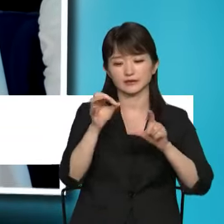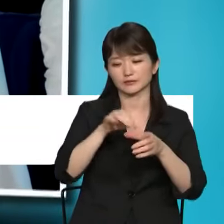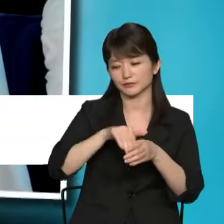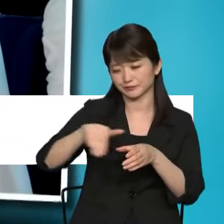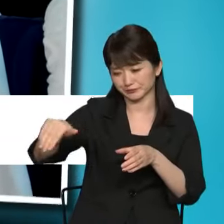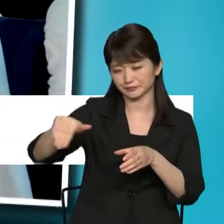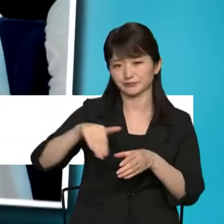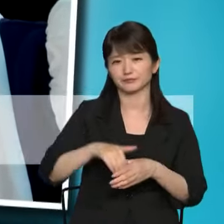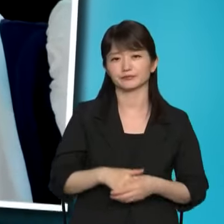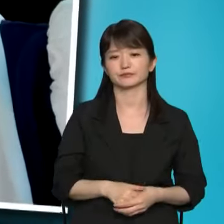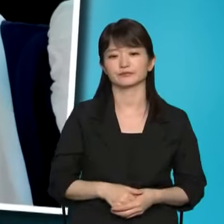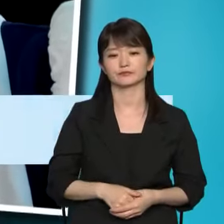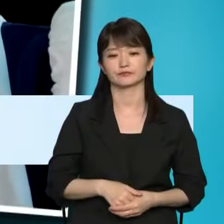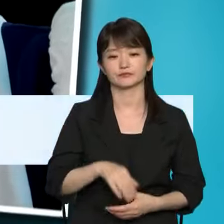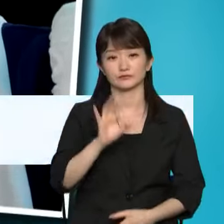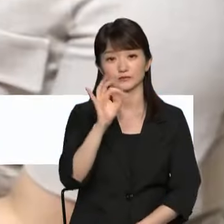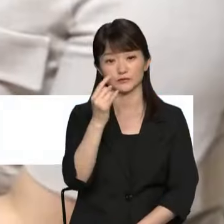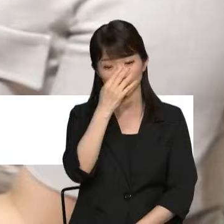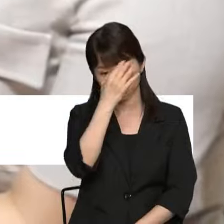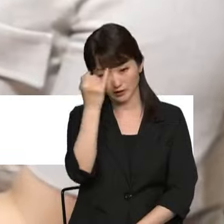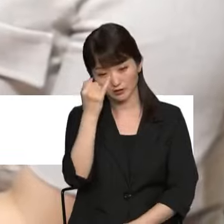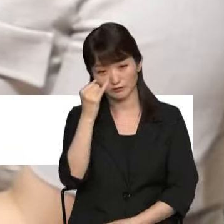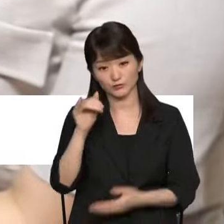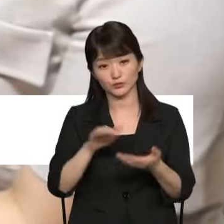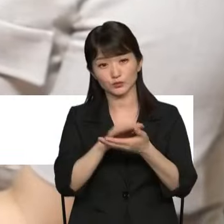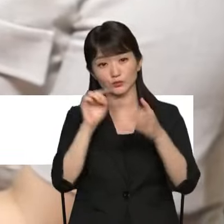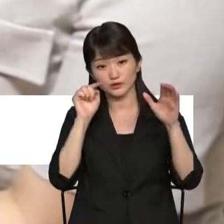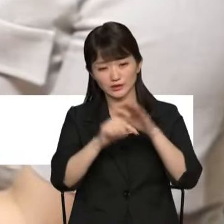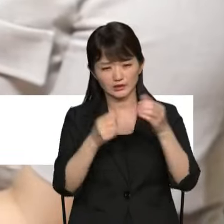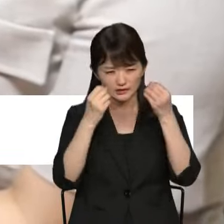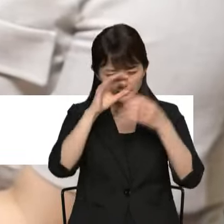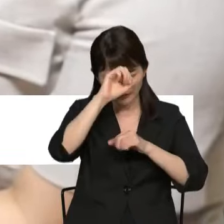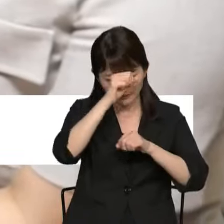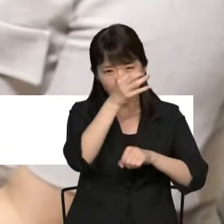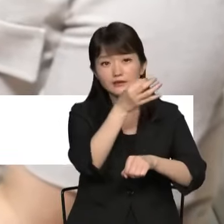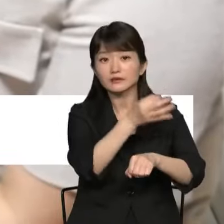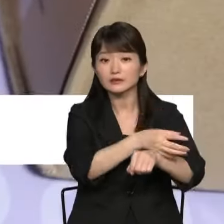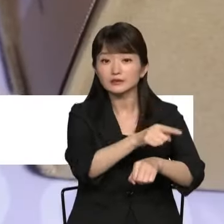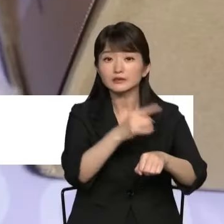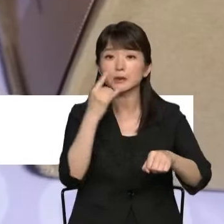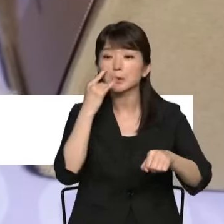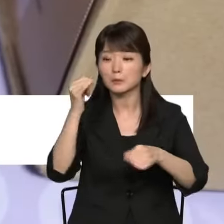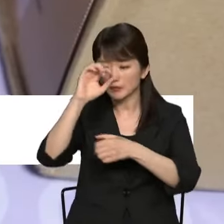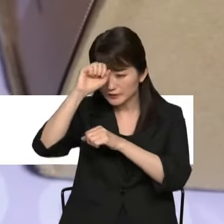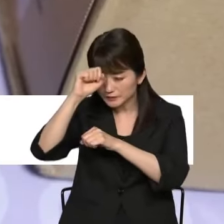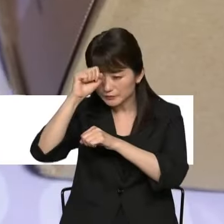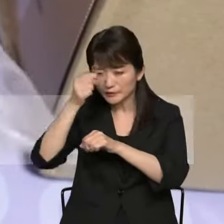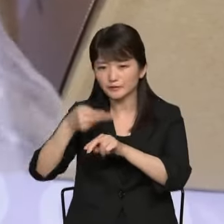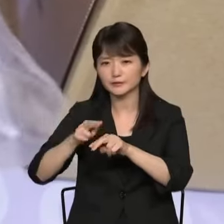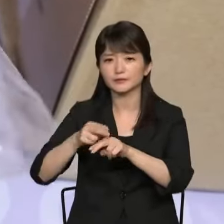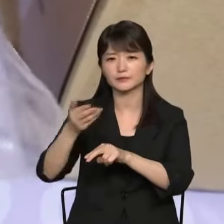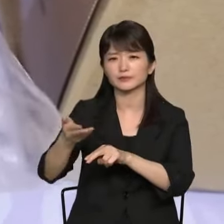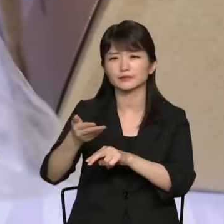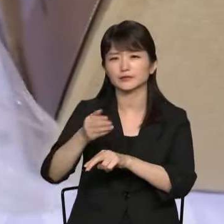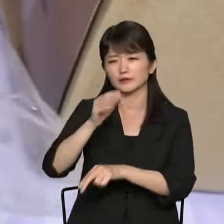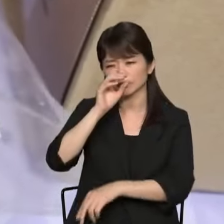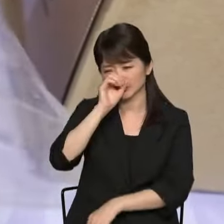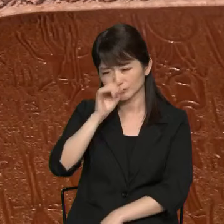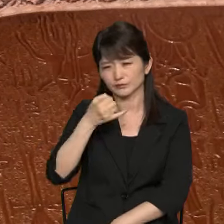보탰습니다. 외할머니 집에 놀러 갈 때 신을 새 신발을 살 땐 엄마 신발도 선물해주는